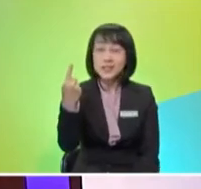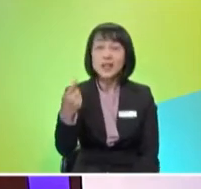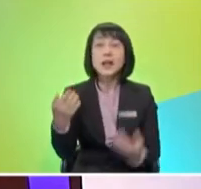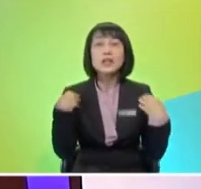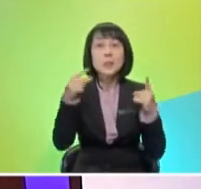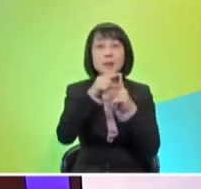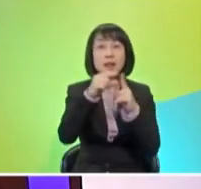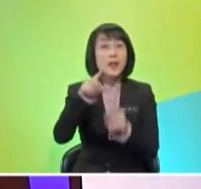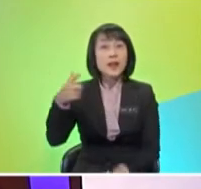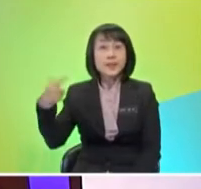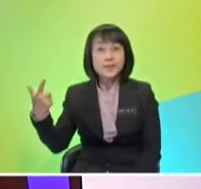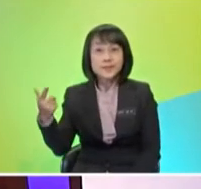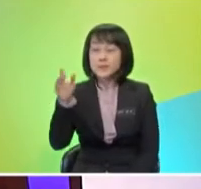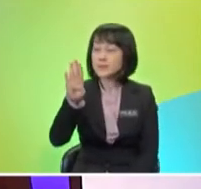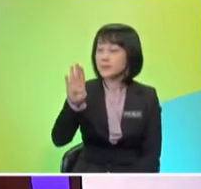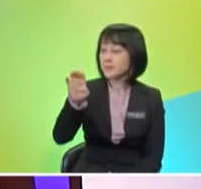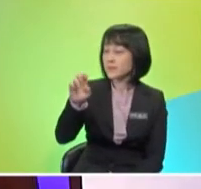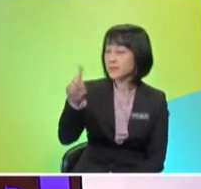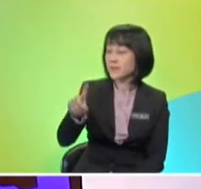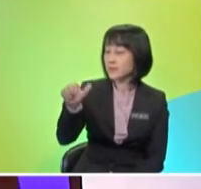kalau kita jumpa perkataan besok